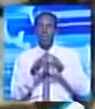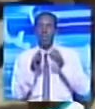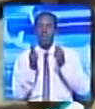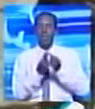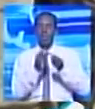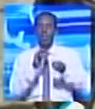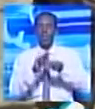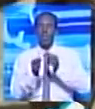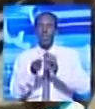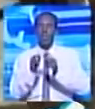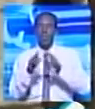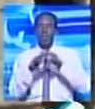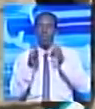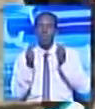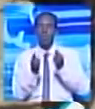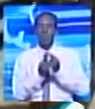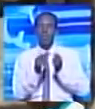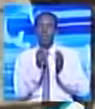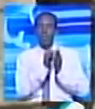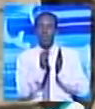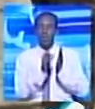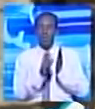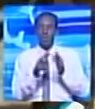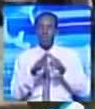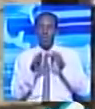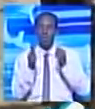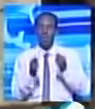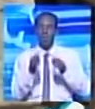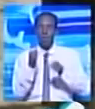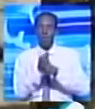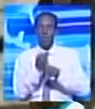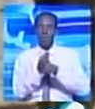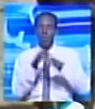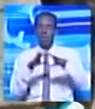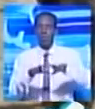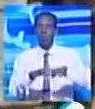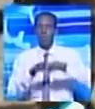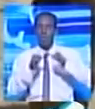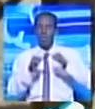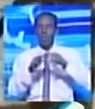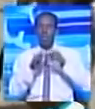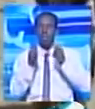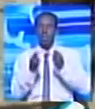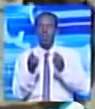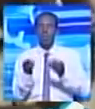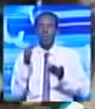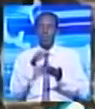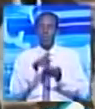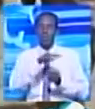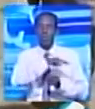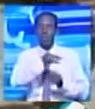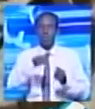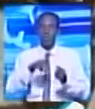expliqué donc aux jeunes recrues qu'être au service de la nation pour la protection et la sauvegarde de l'intégrité du territoire